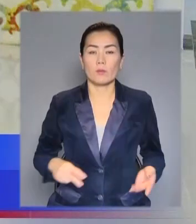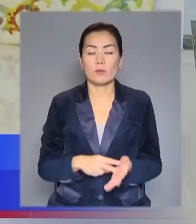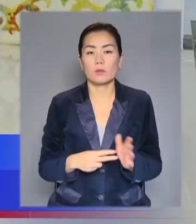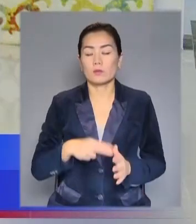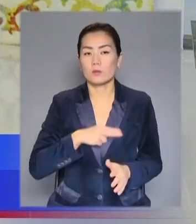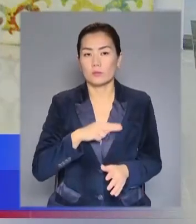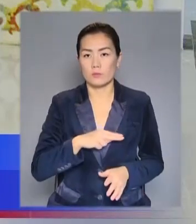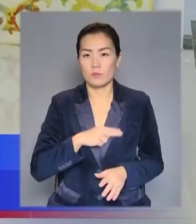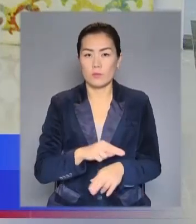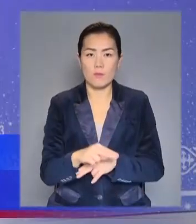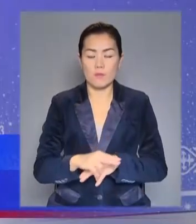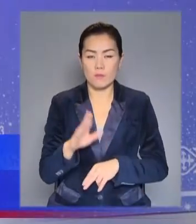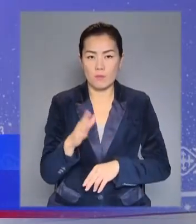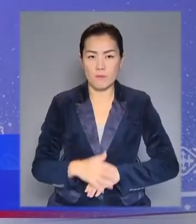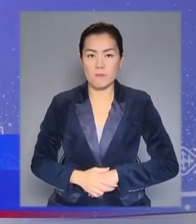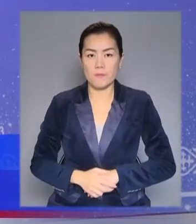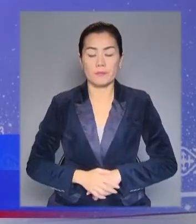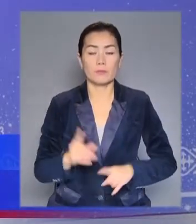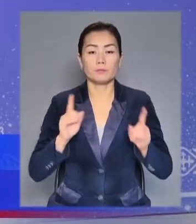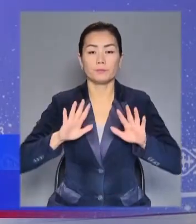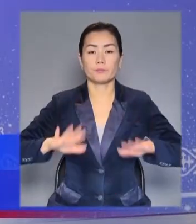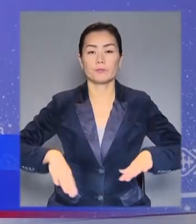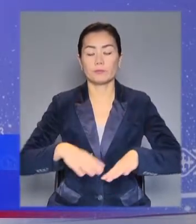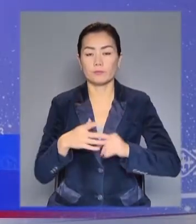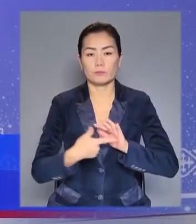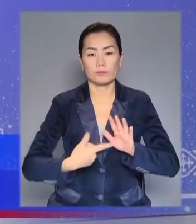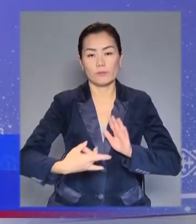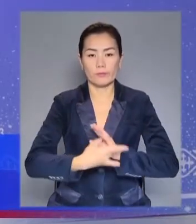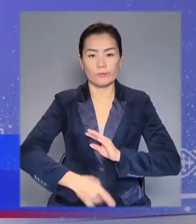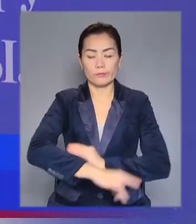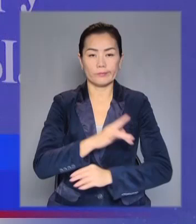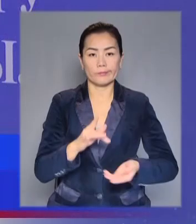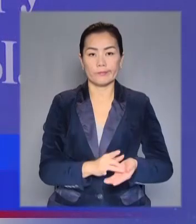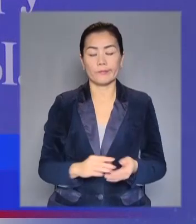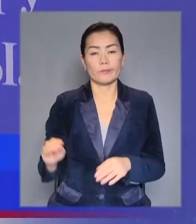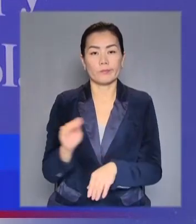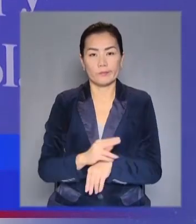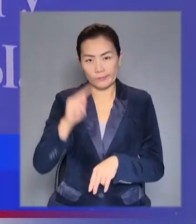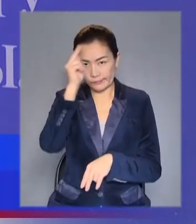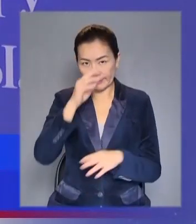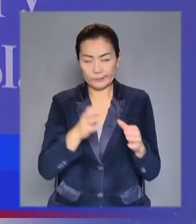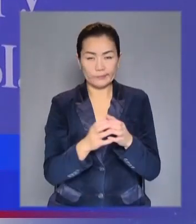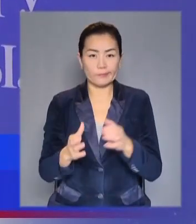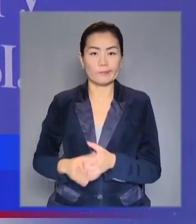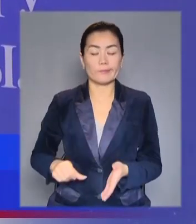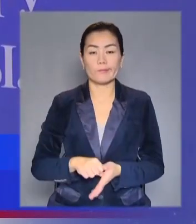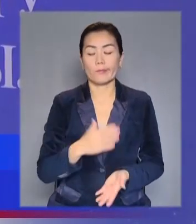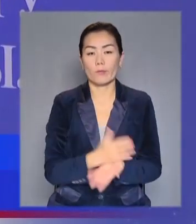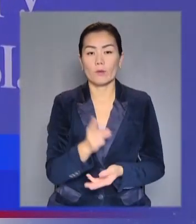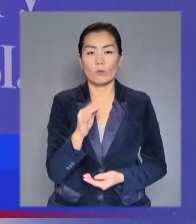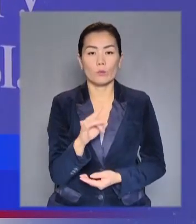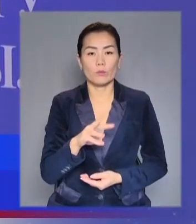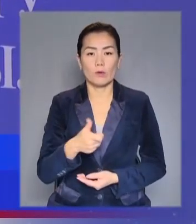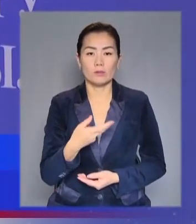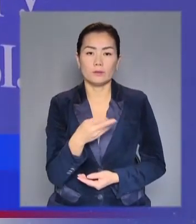бағыттағы жұмыстарға үйретеді. Салтанатты шарада жеті аудан мен қаламыздағы қосымша білім беру ұйымдары қатысты.